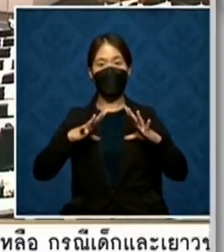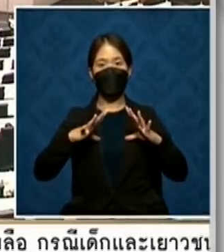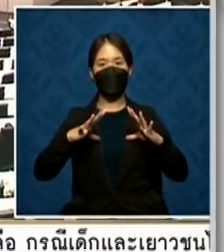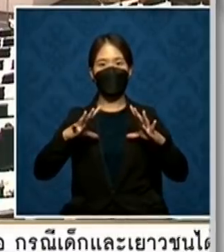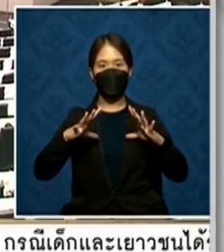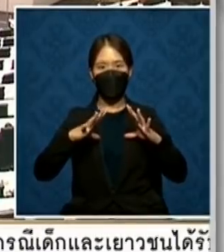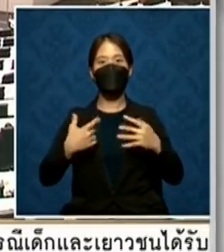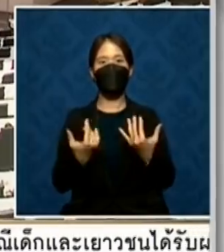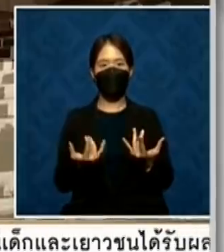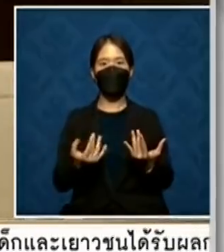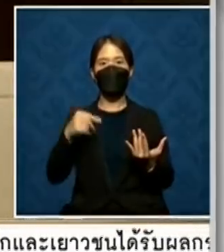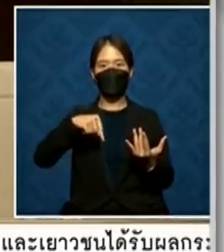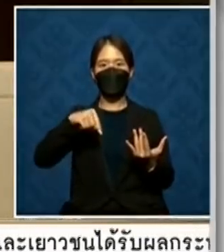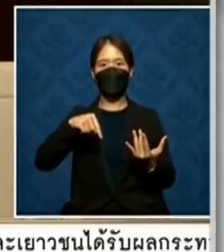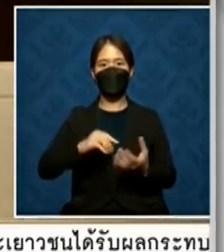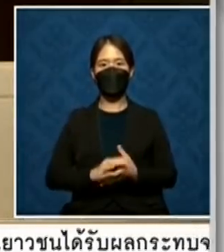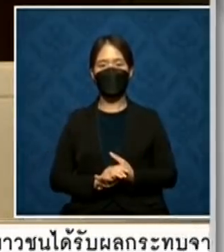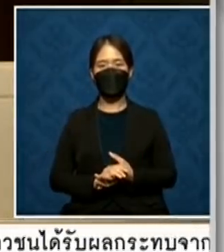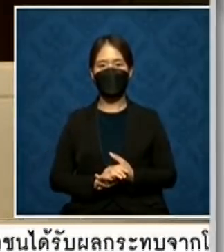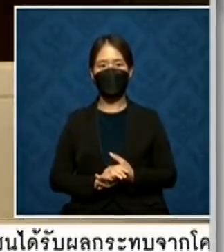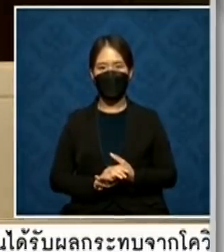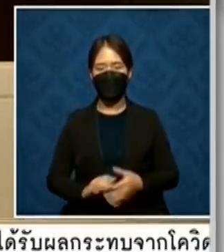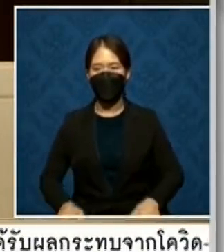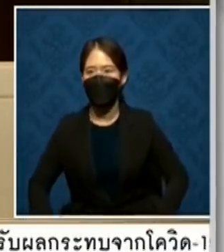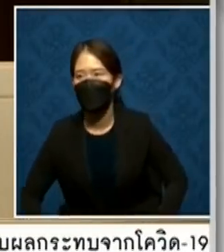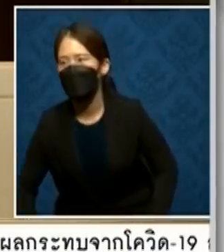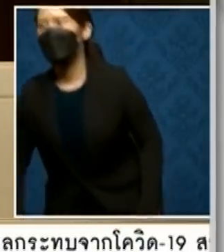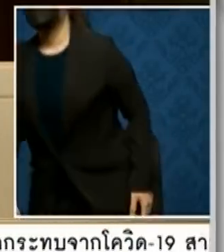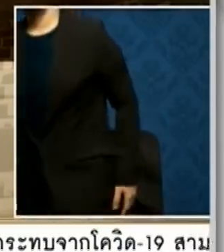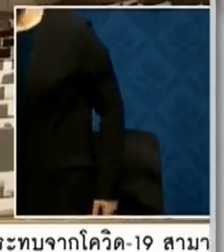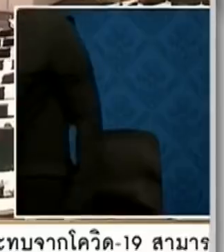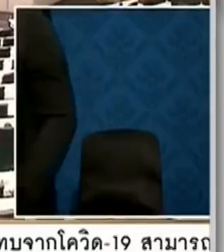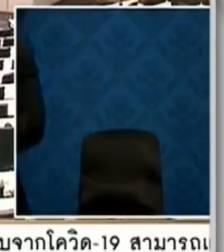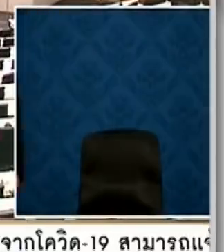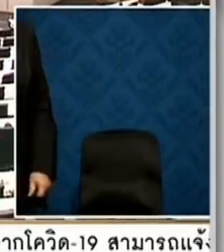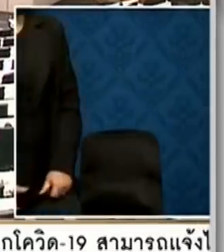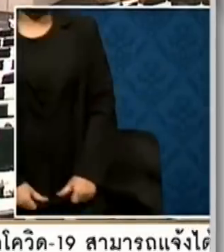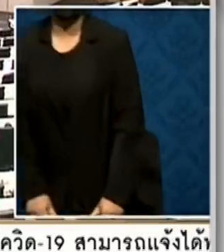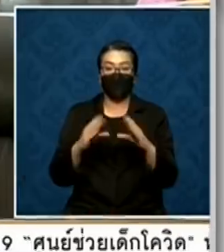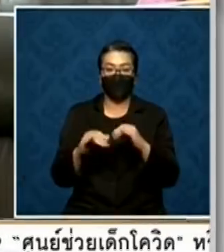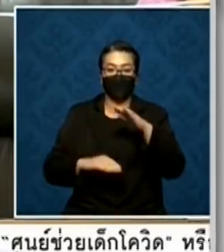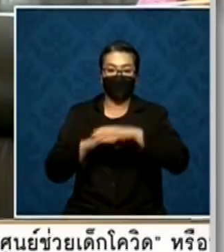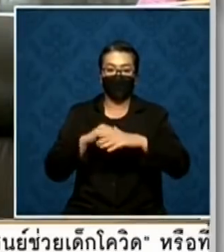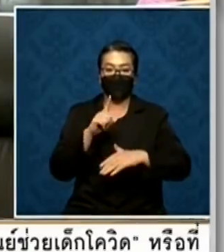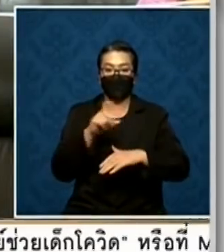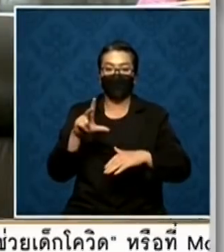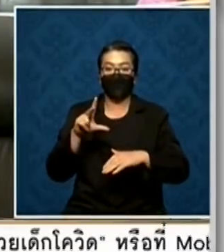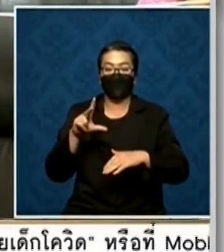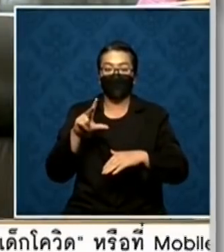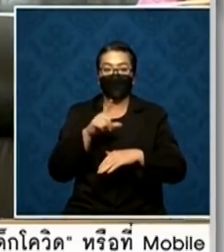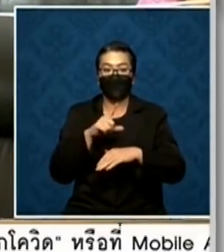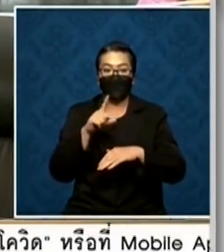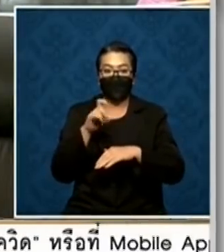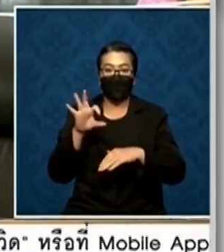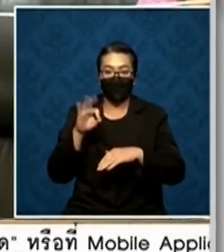ของกรรมาธิการพิจารณาเสร็จแล้วกรรมาธิการเสร็จแล้วนี่ปกติก็ไม่ค่อยมีปัญหาครับเ